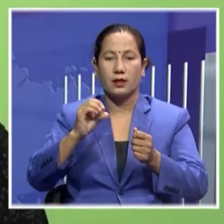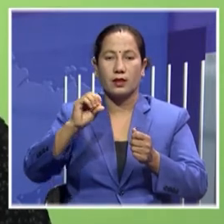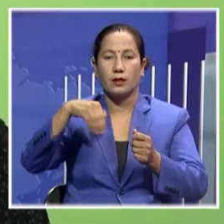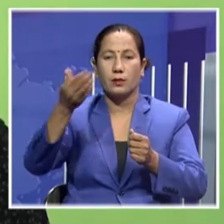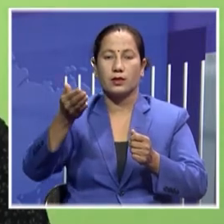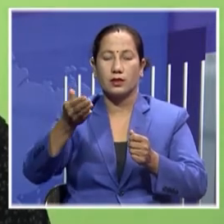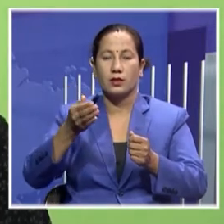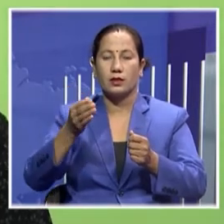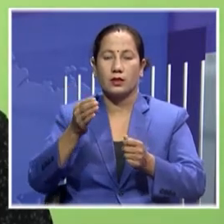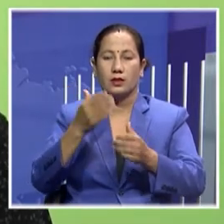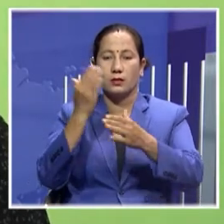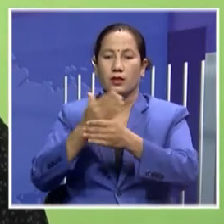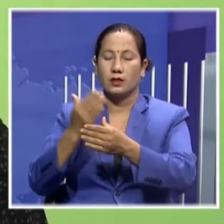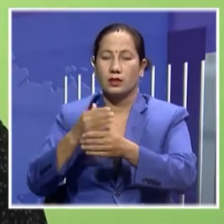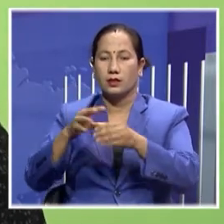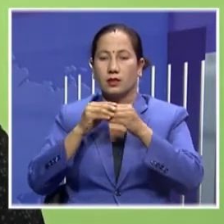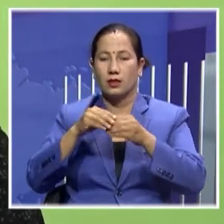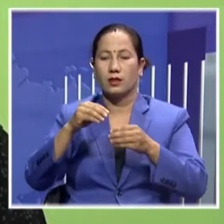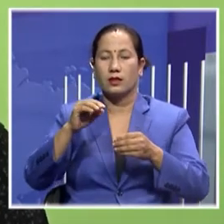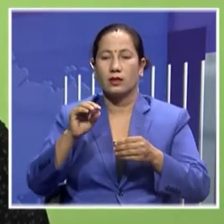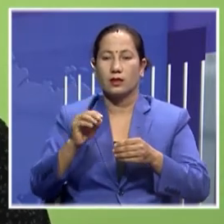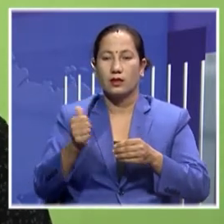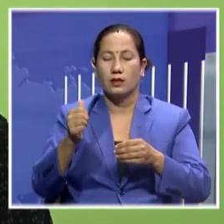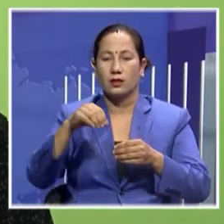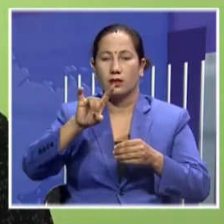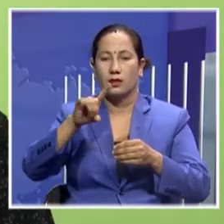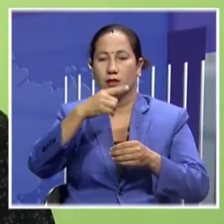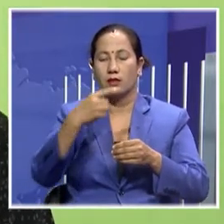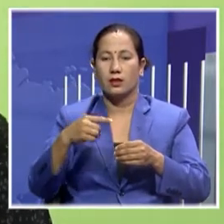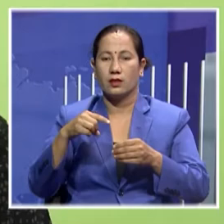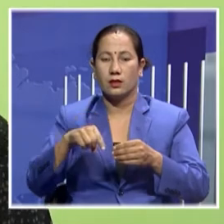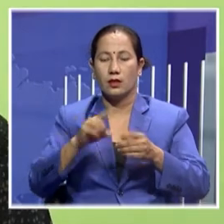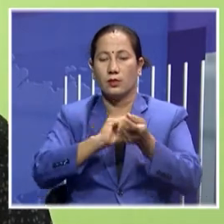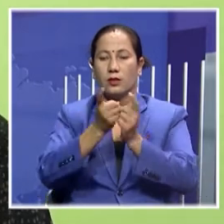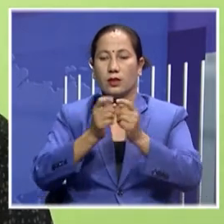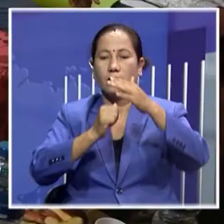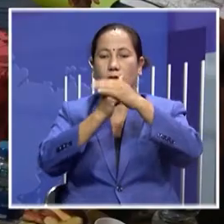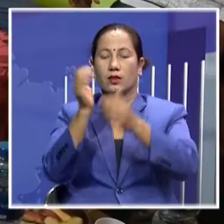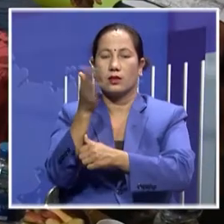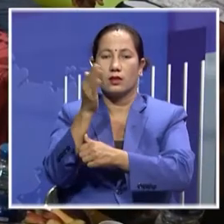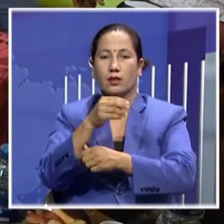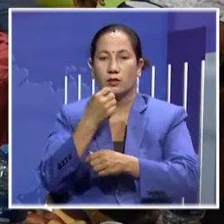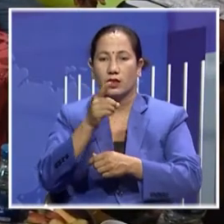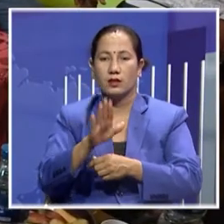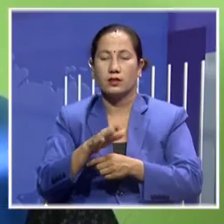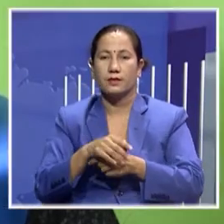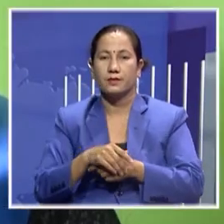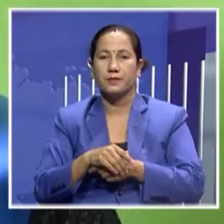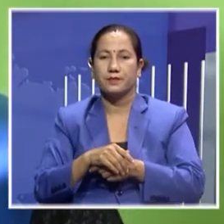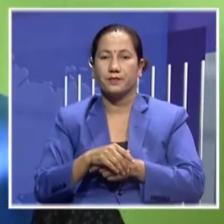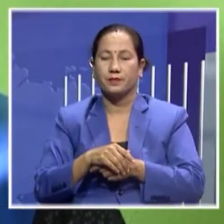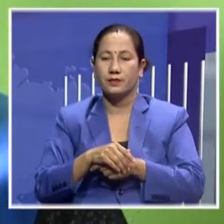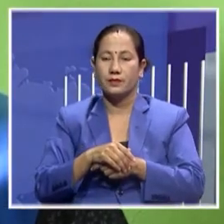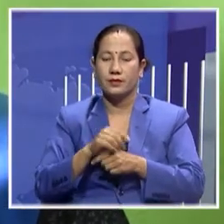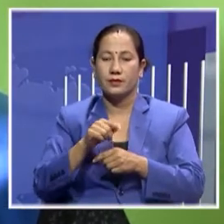र प्रशासनिक संरचनामा अझै सुगमता नआएकोले त्यसलाई परिवर्तन गर्ने मुख्यमन्त्री केसीको भनाइ छ।